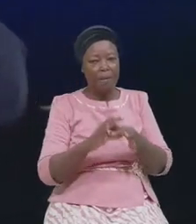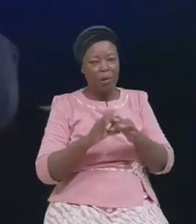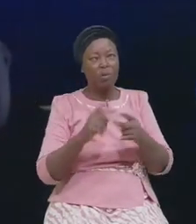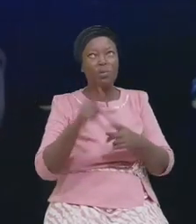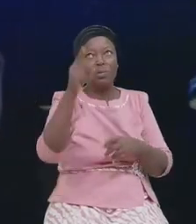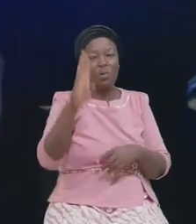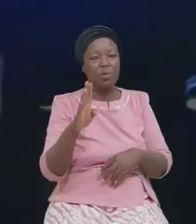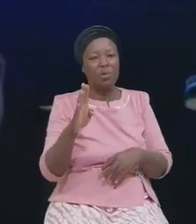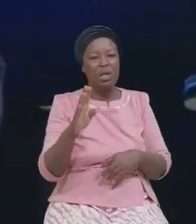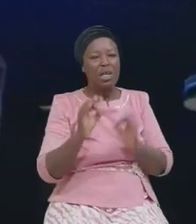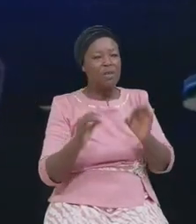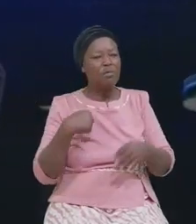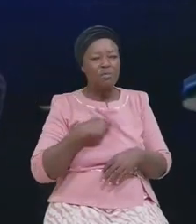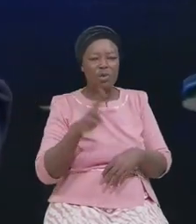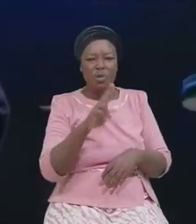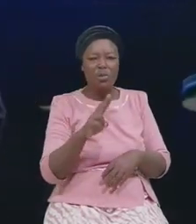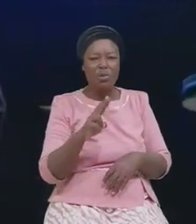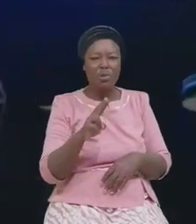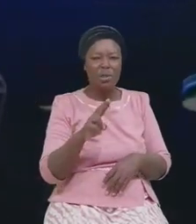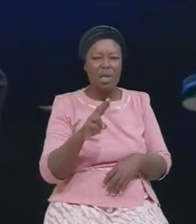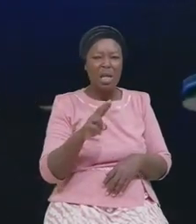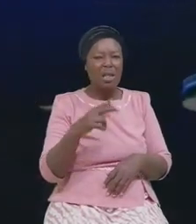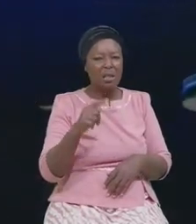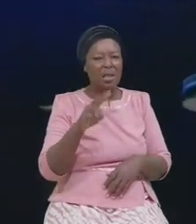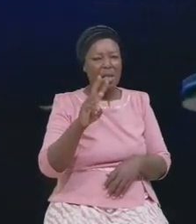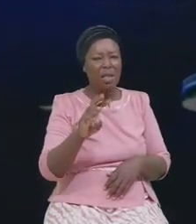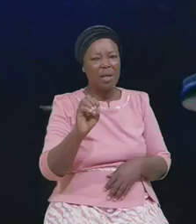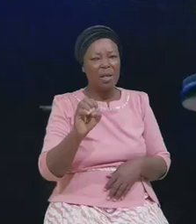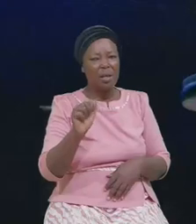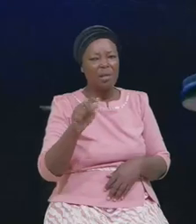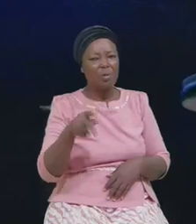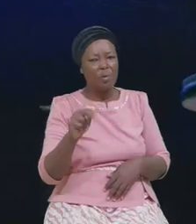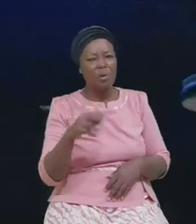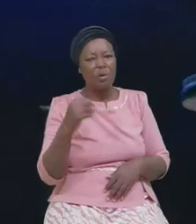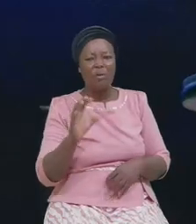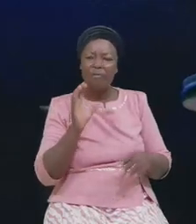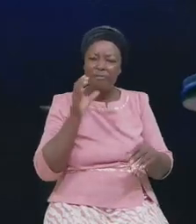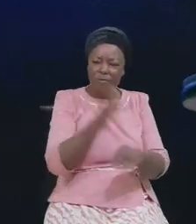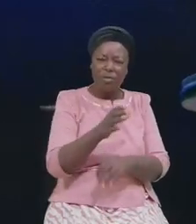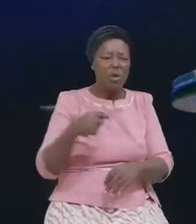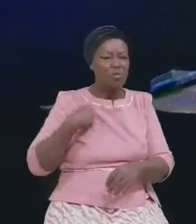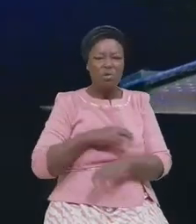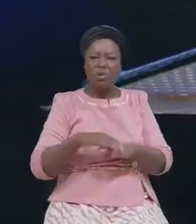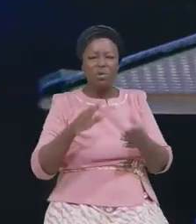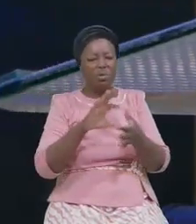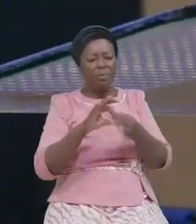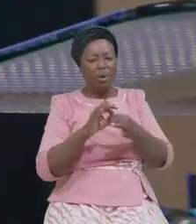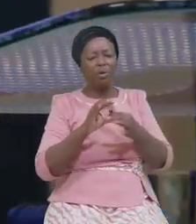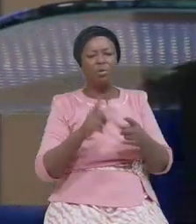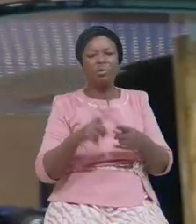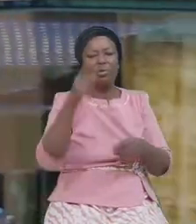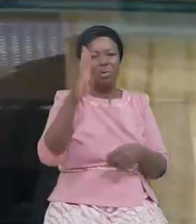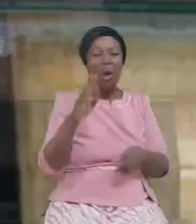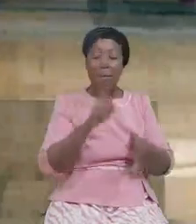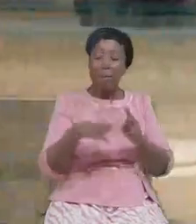les armes de l'intimidation, il doit avoir peur de moi. Nous n'appartenons pas à Dieu. Les armes que nous